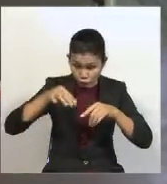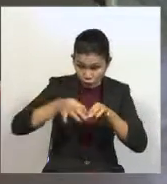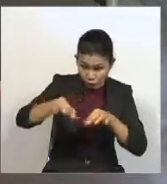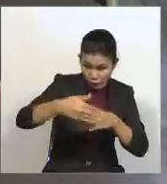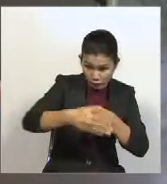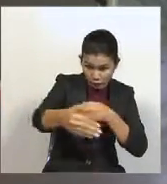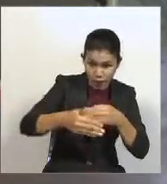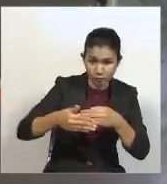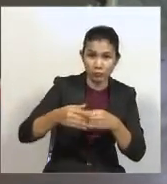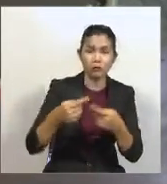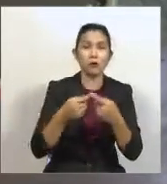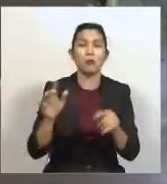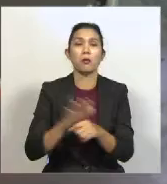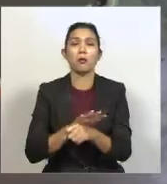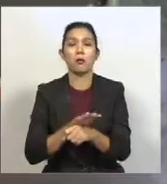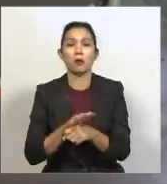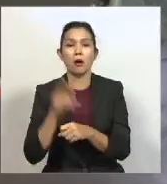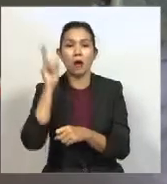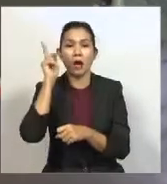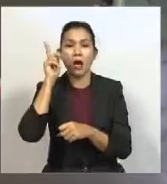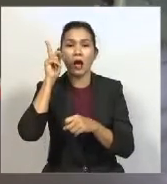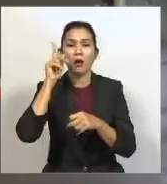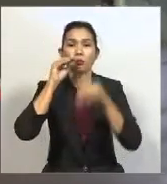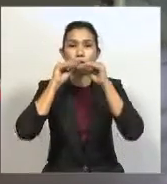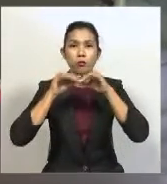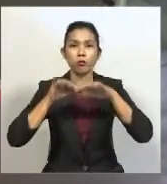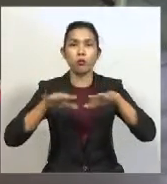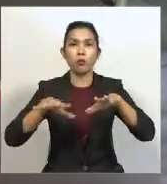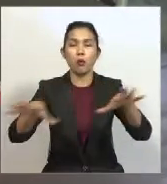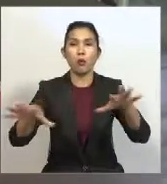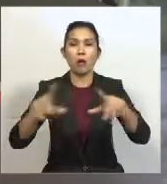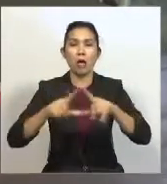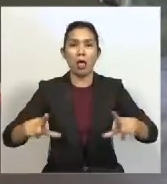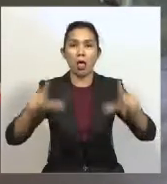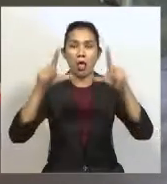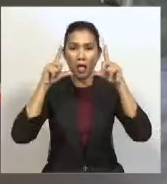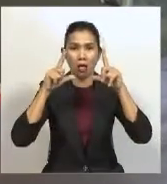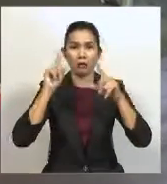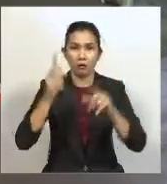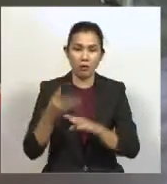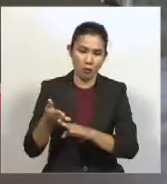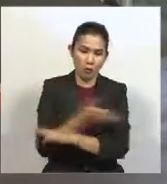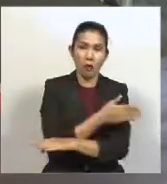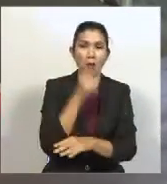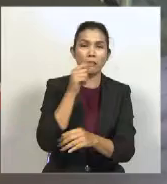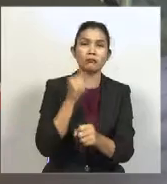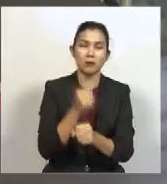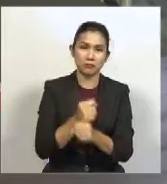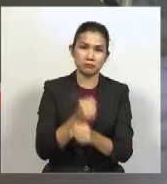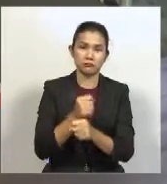าจะรื้อแค่ไหนยังไงแต่ข่าวมันออกไปเยอะทีนี้ก็ต้องมาก่อนมารื้อกันก่